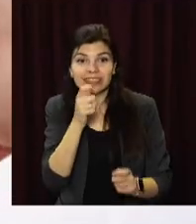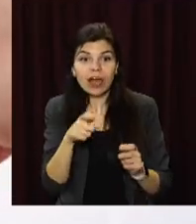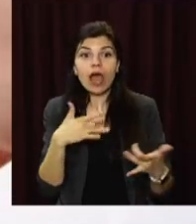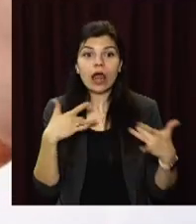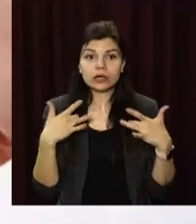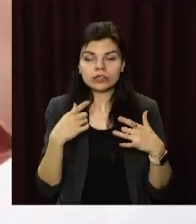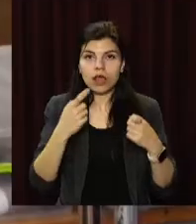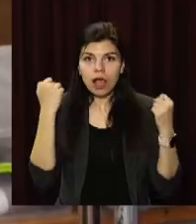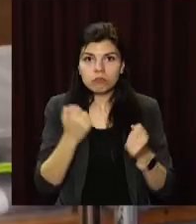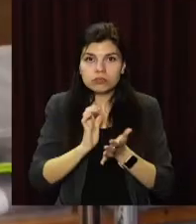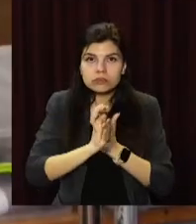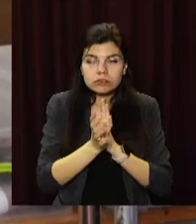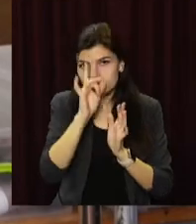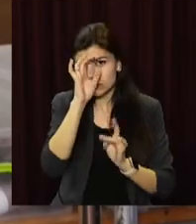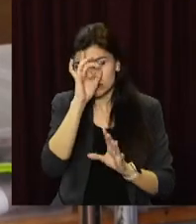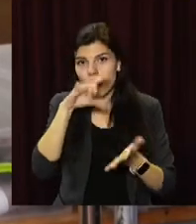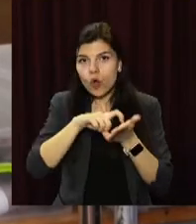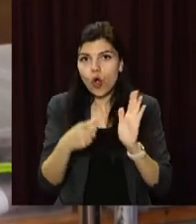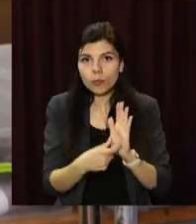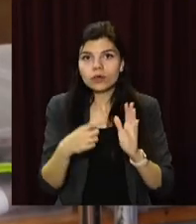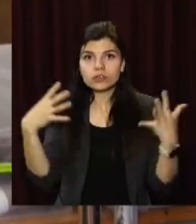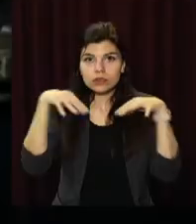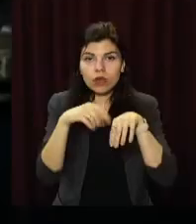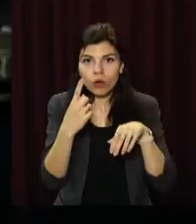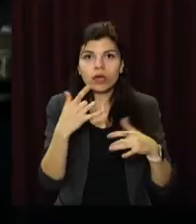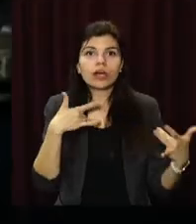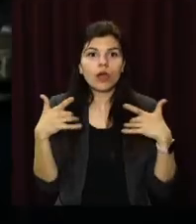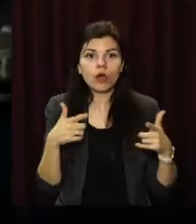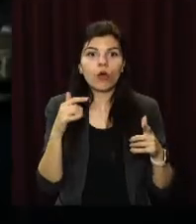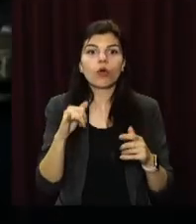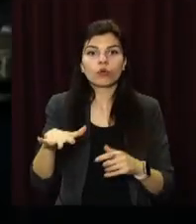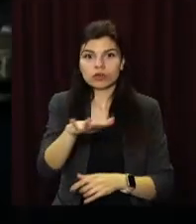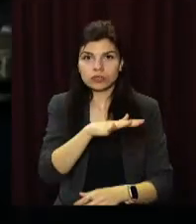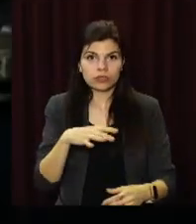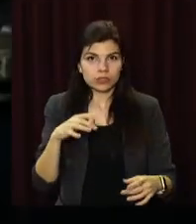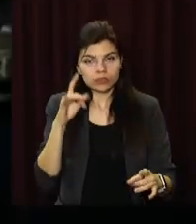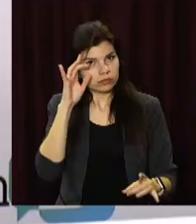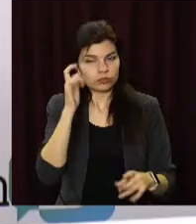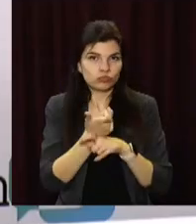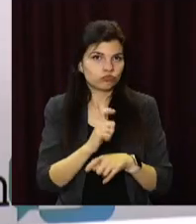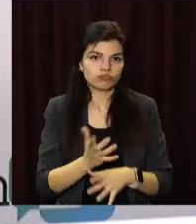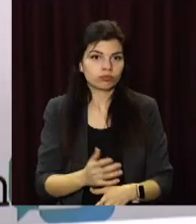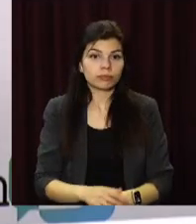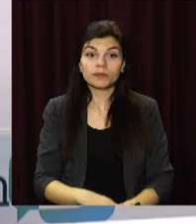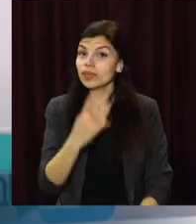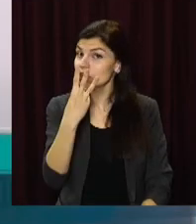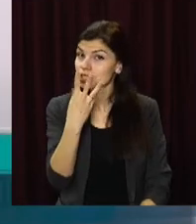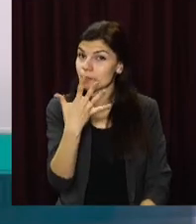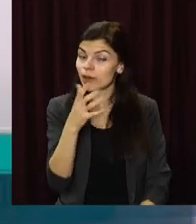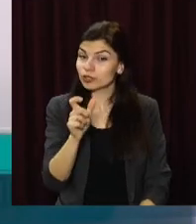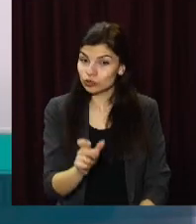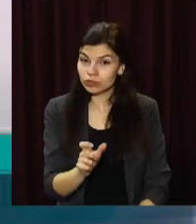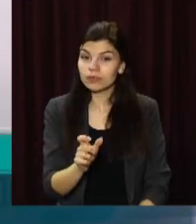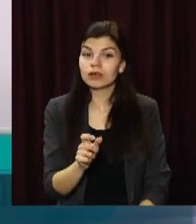Артистам доводиться тіснитися в одній кімнаті та готуватися до вистав у спартанських умовах. 35 человек, да,